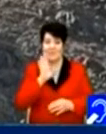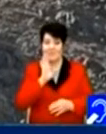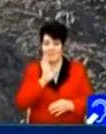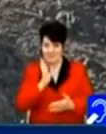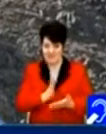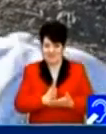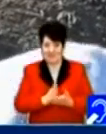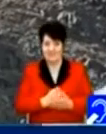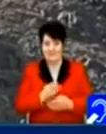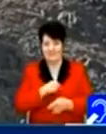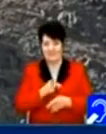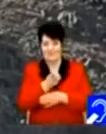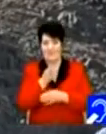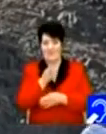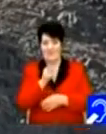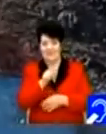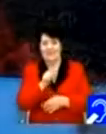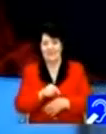în rândul vânătorilor.